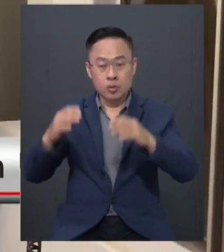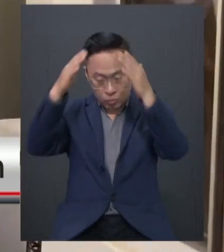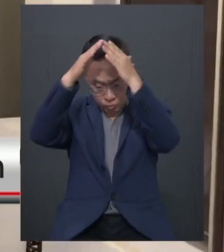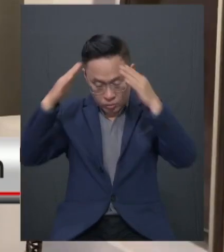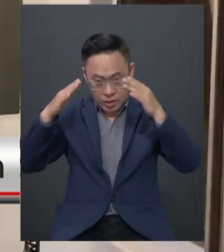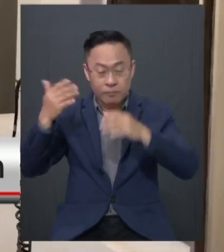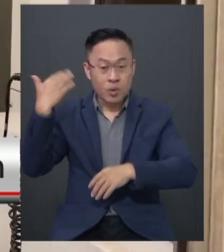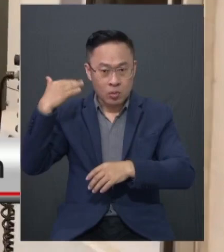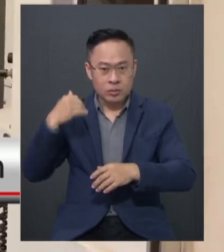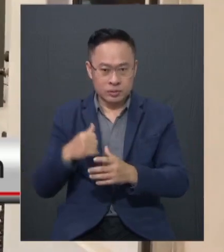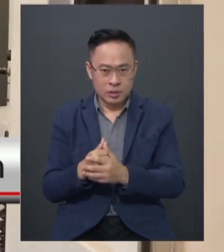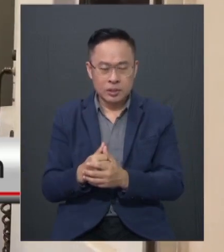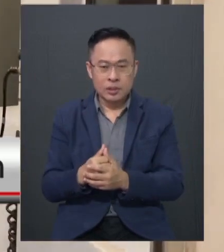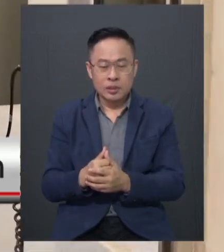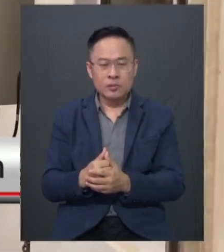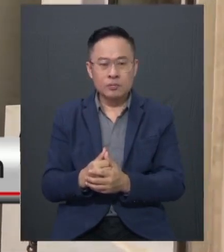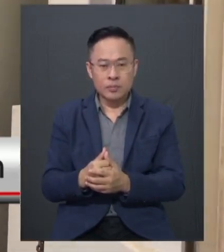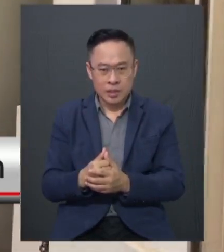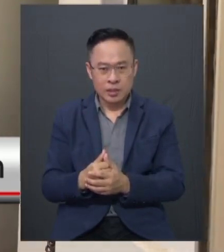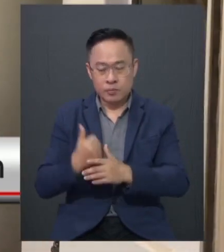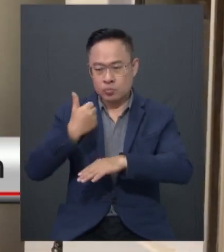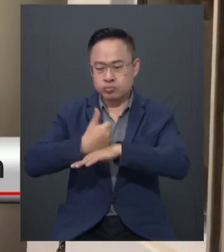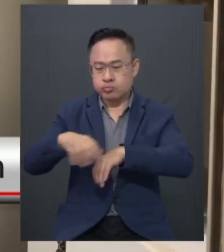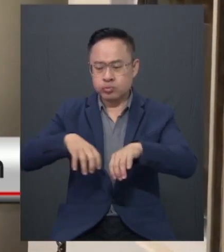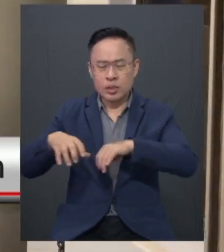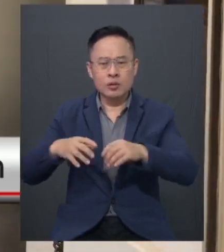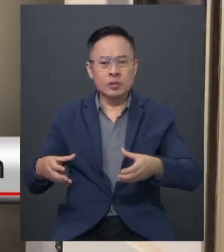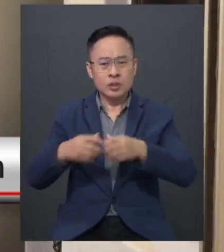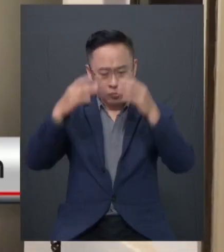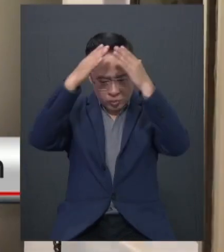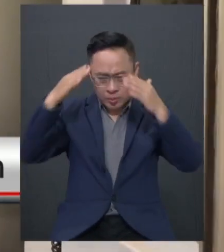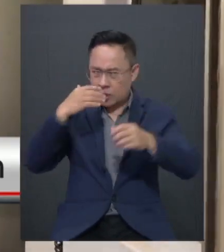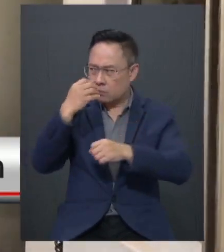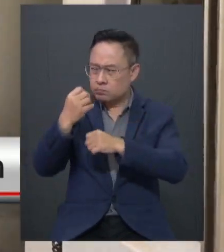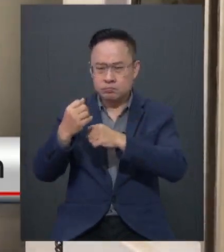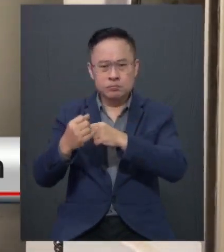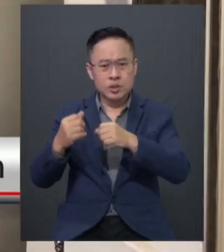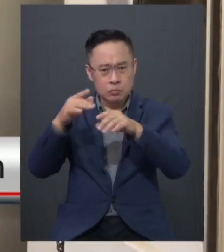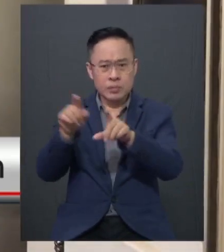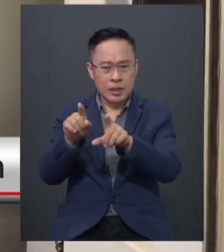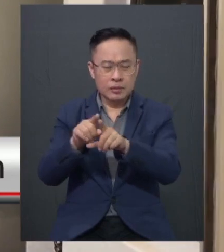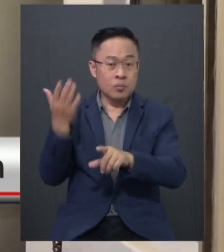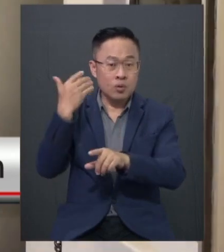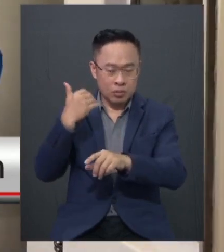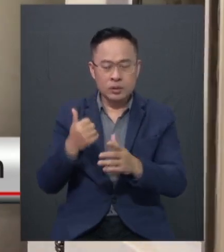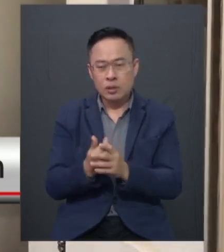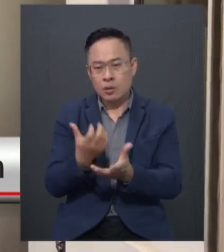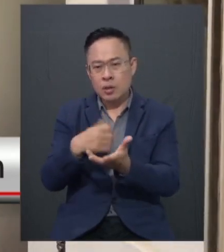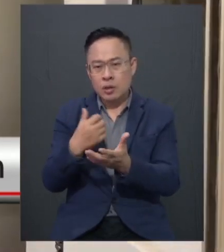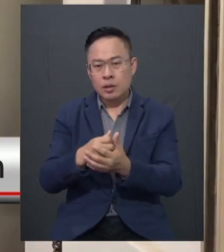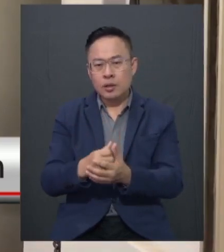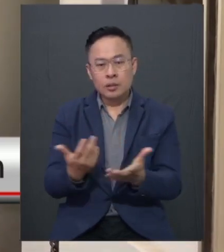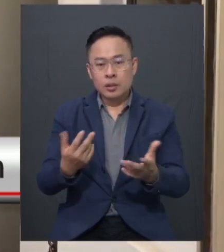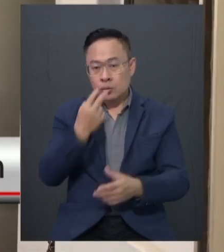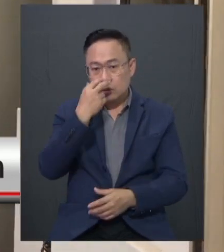าโน่บอก แต่มาโน่สมัยที่มาโน่เล่นอยู่วีลีกนี่สมัยไหน หลายปีแล้วนะ 2023แล้วนะมาโน ่เขาบอกว่าคือมาโน่ก็ให้เกียรตินะบ